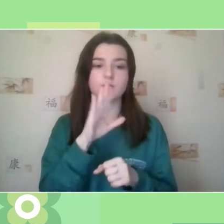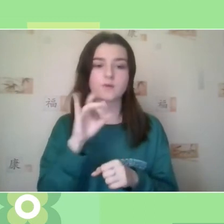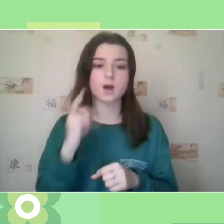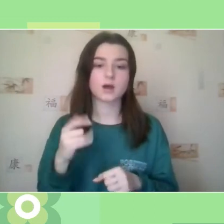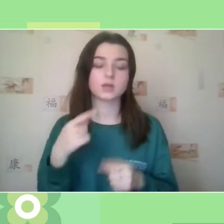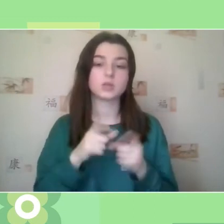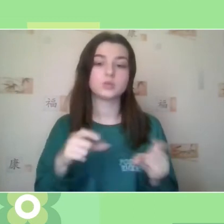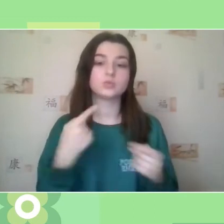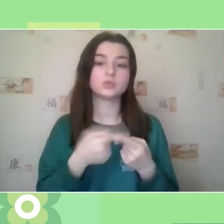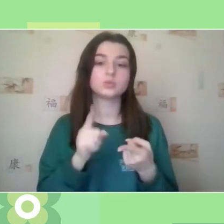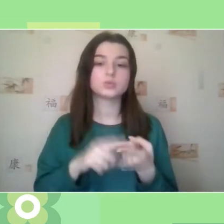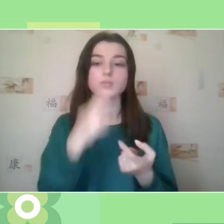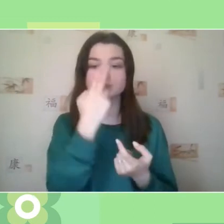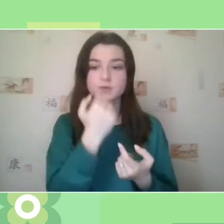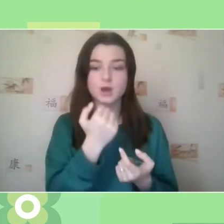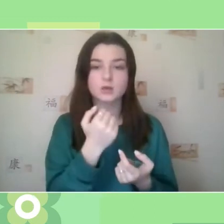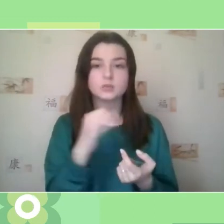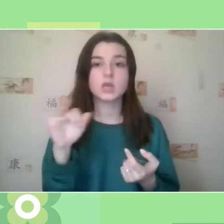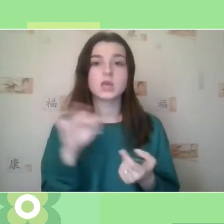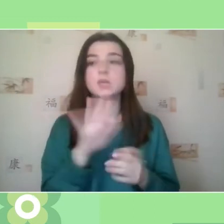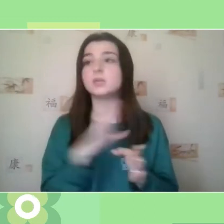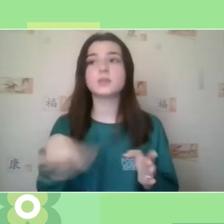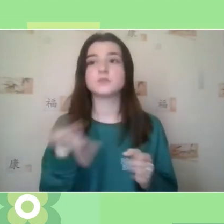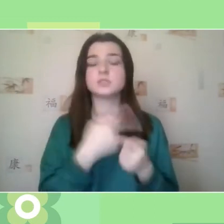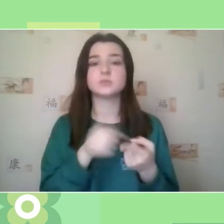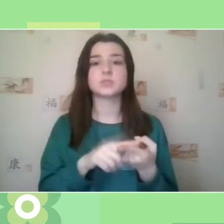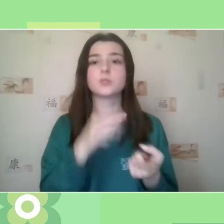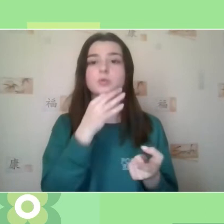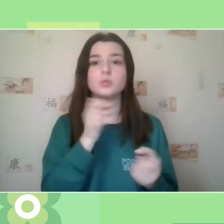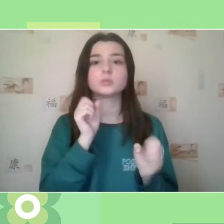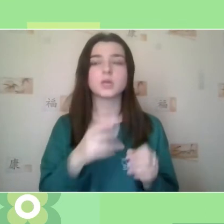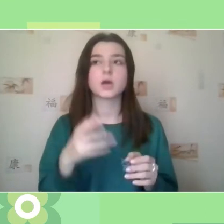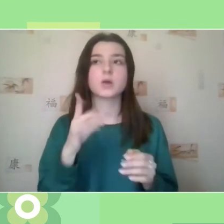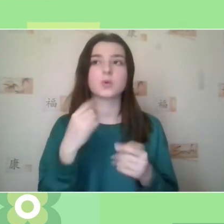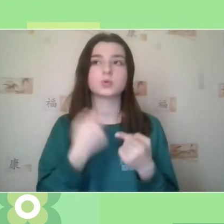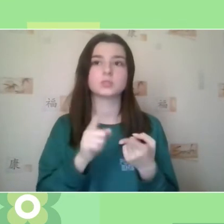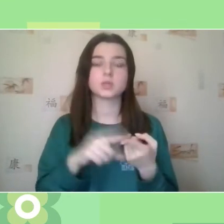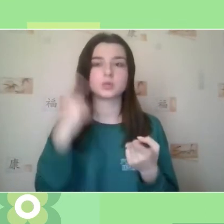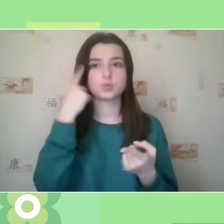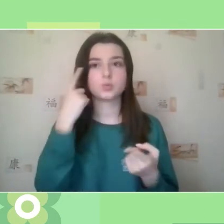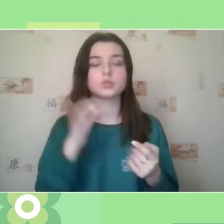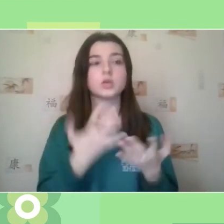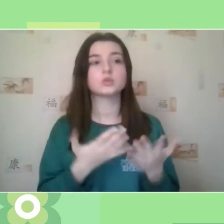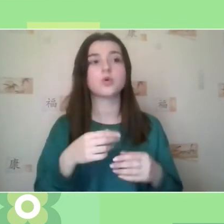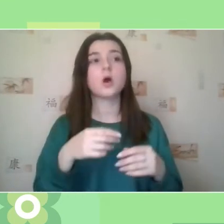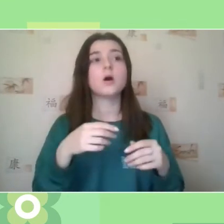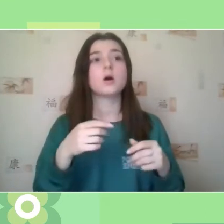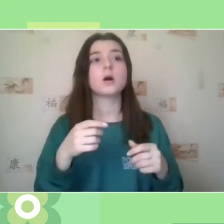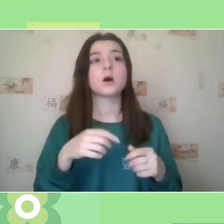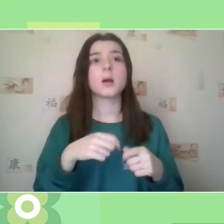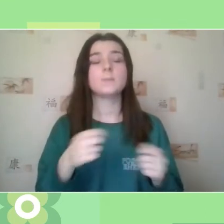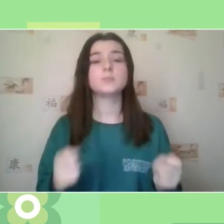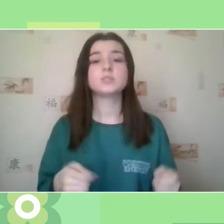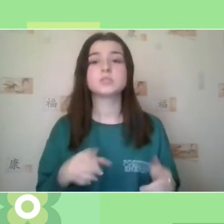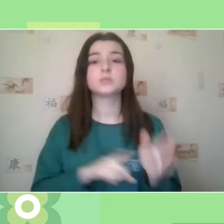цього звикають, і не всім це так дуже подобається, як це про це думає бізнес. Якщо бізнес починає писати про ті